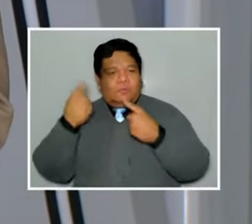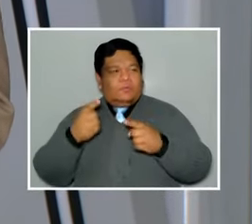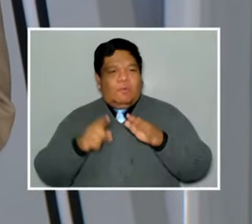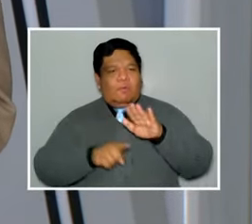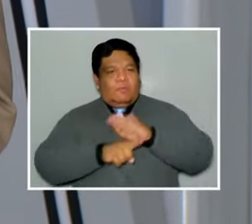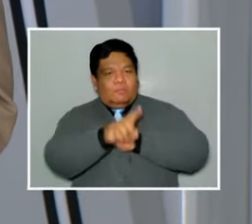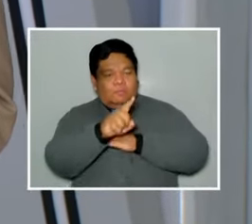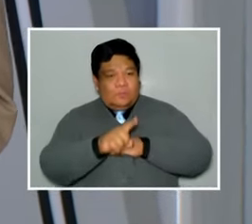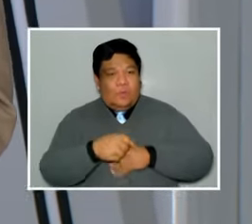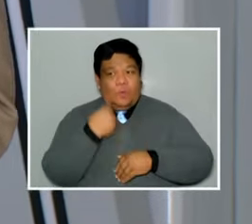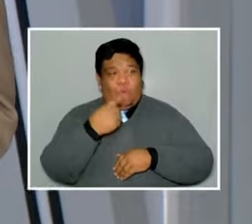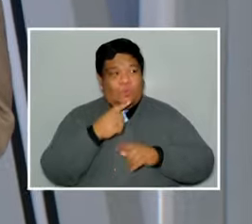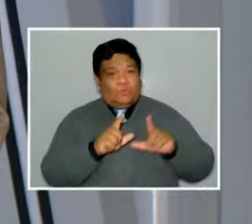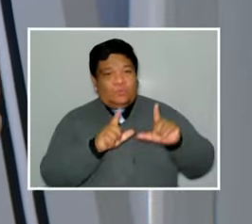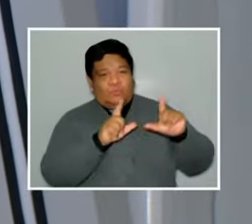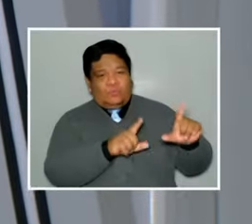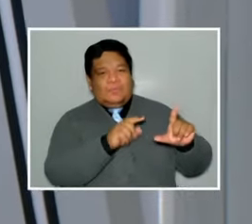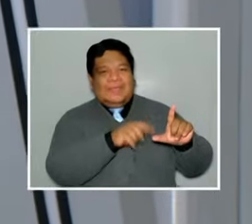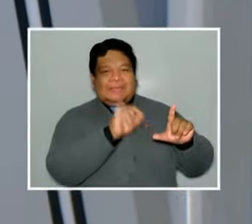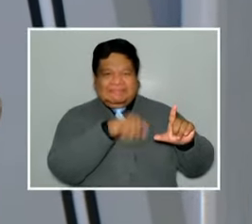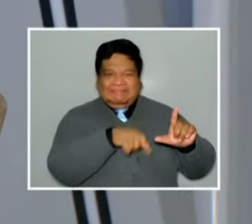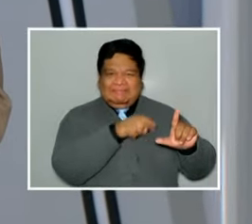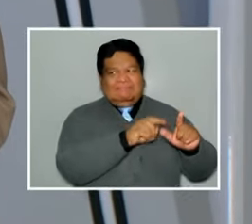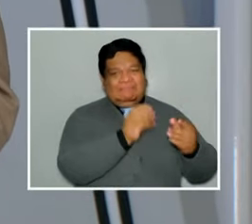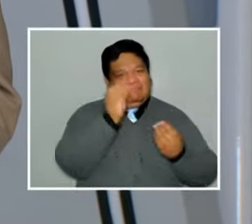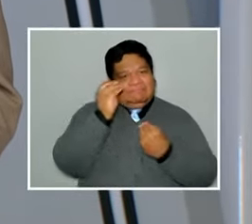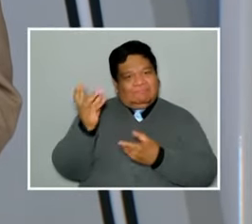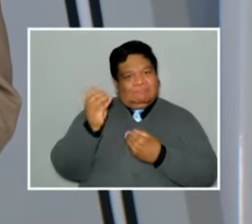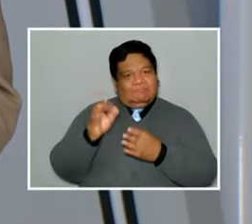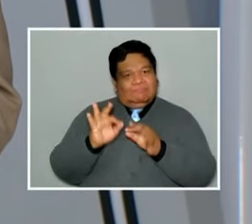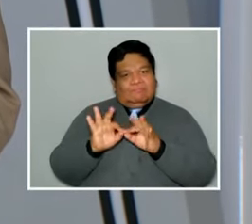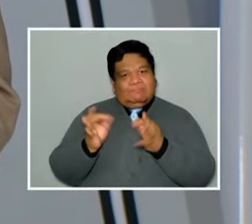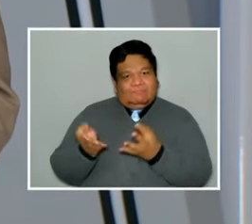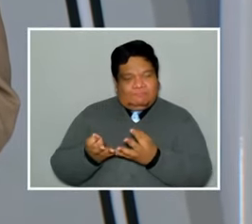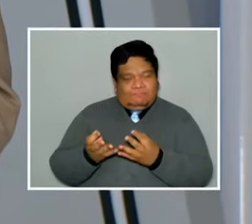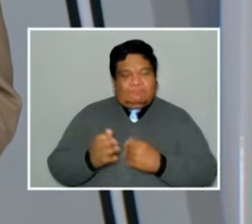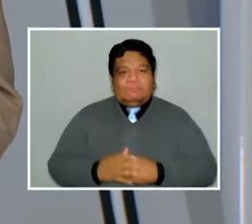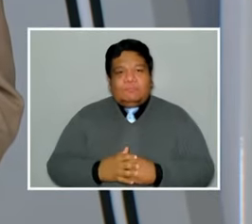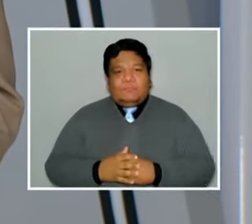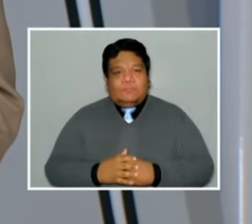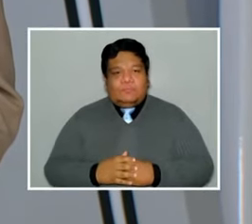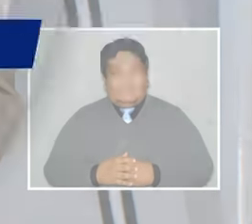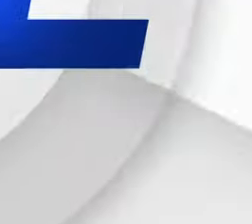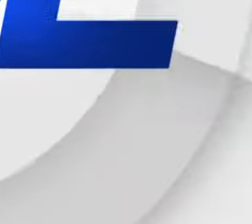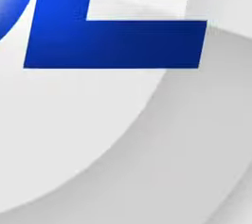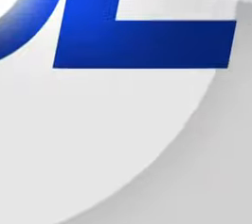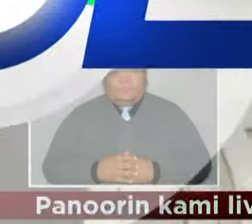ng impormasyon sa pamilya. Exclusive nagpapatrol, Dennis Dato.